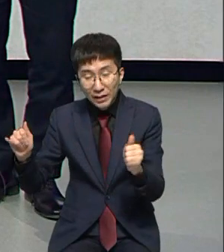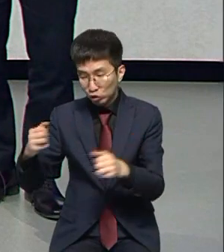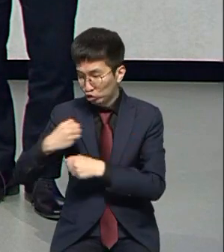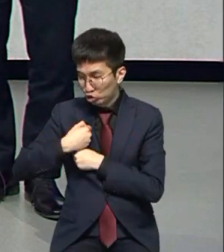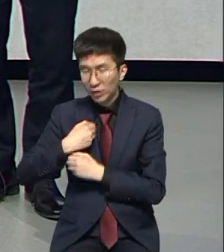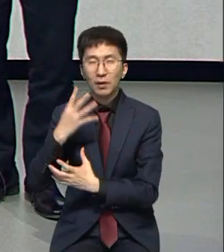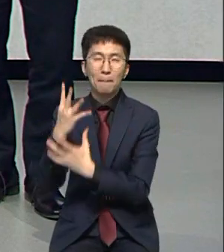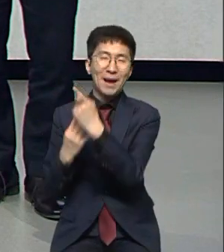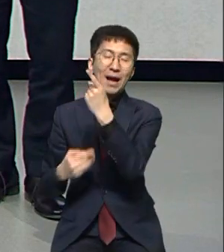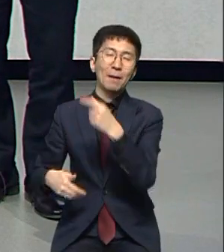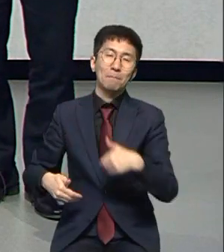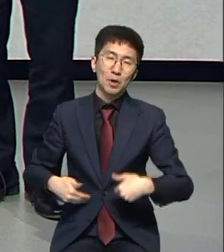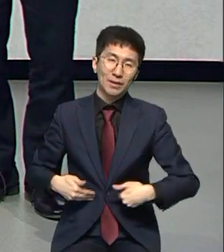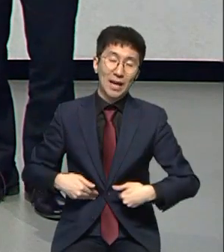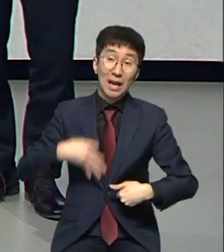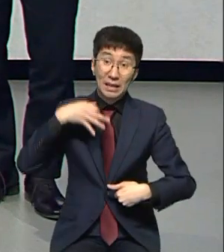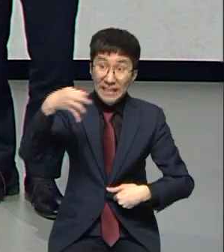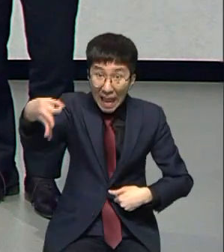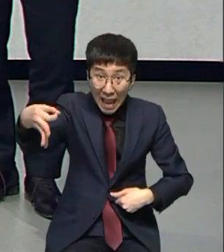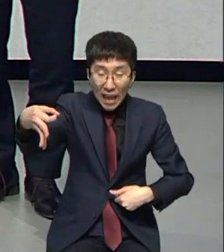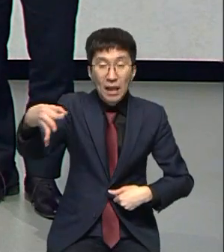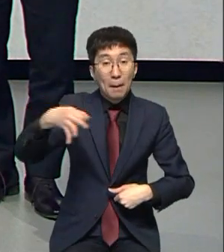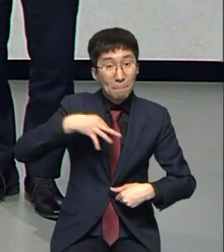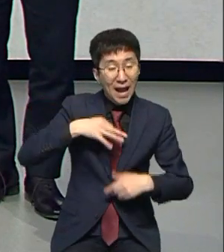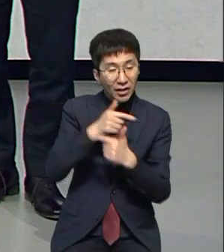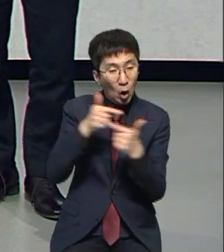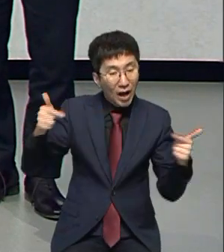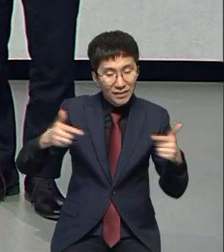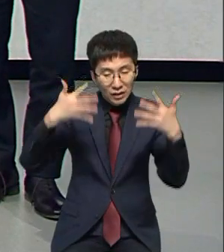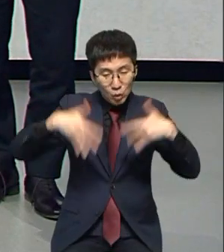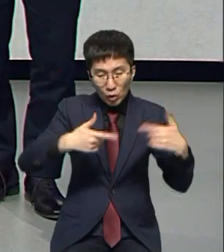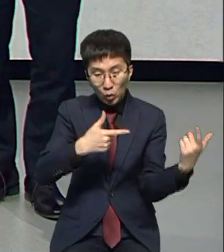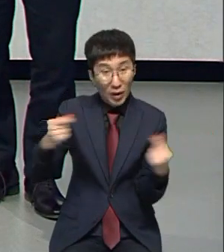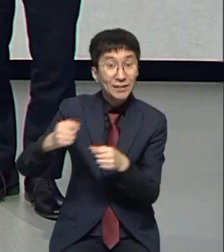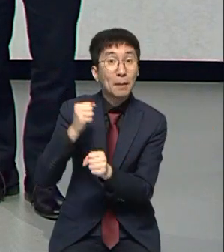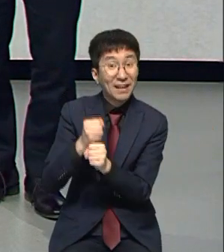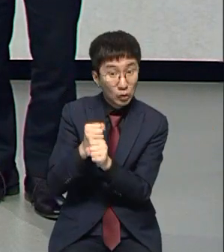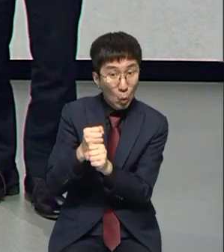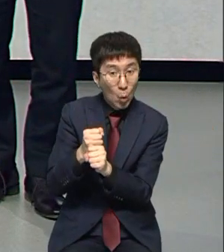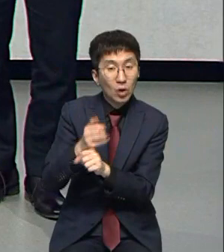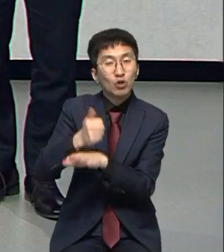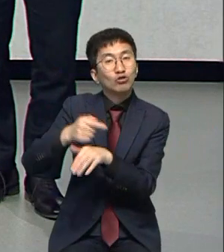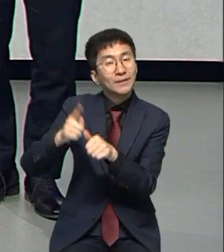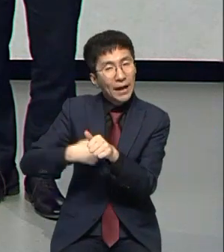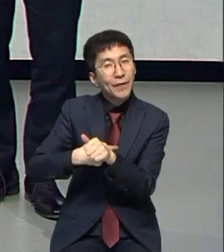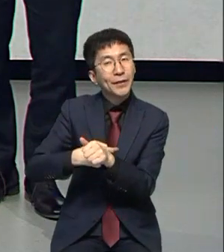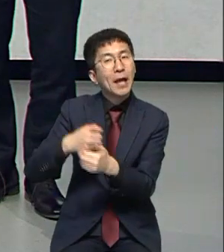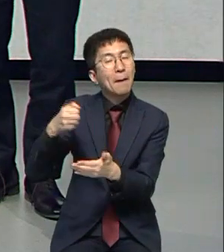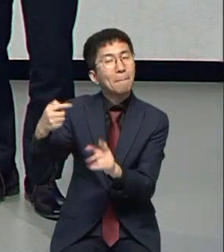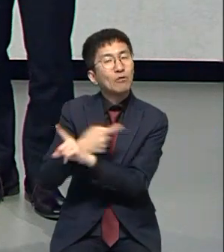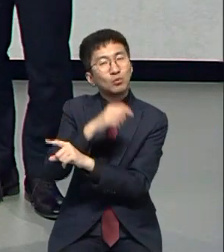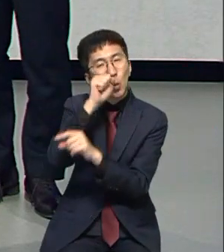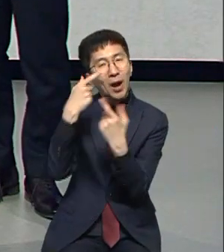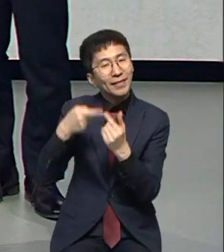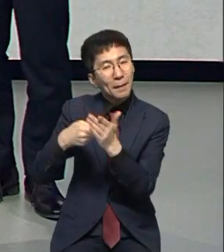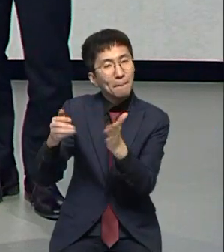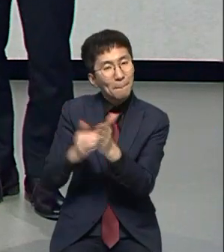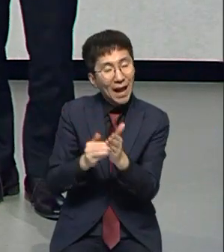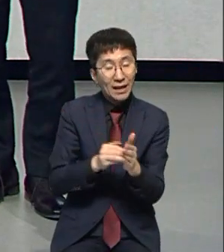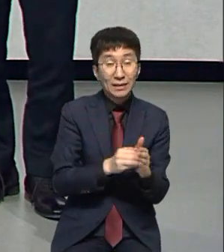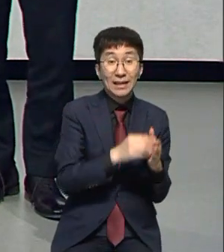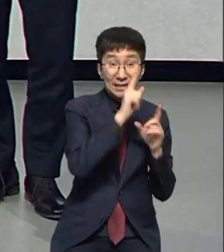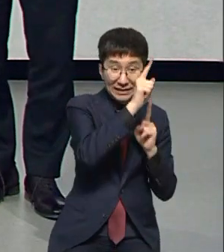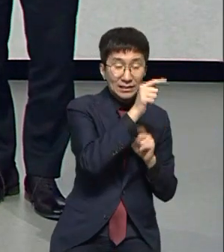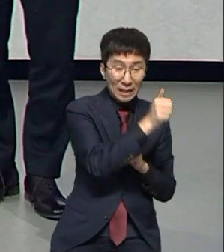주장합니다. 내는 돈이나 지급 요건 등을 일단 똑같이 맞춰놓고 거기서 고민을 해보자는 거죠. 이재명